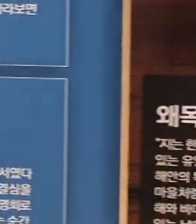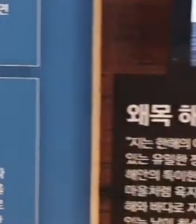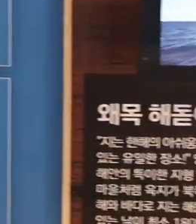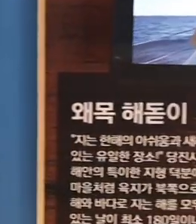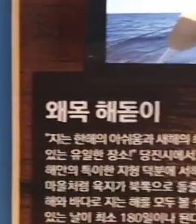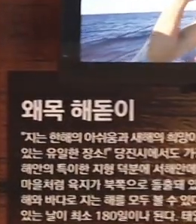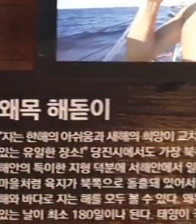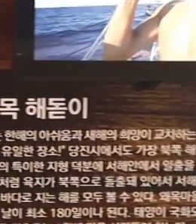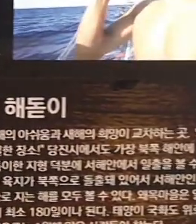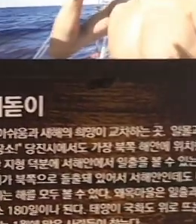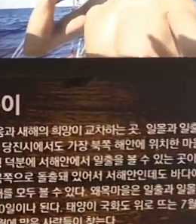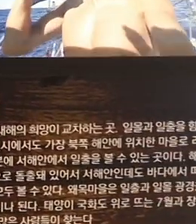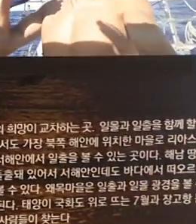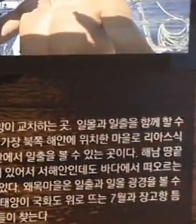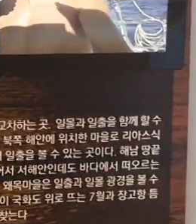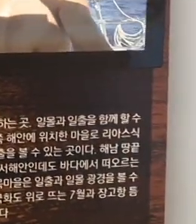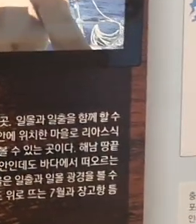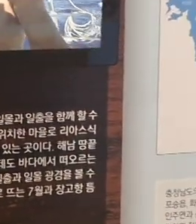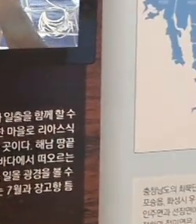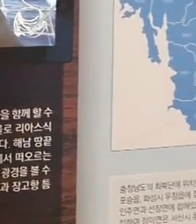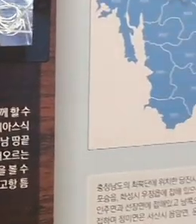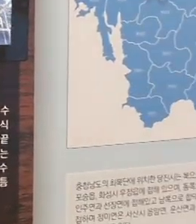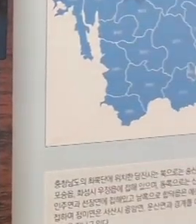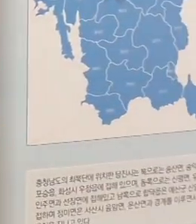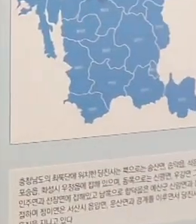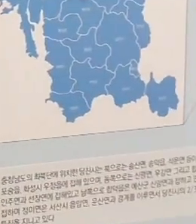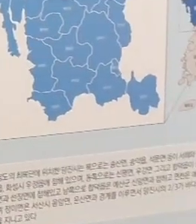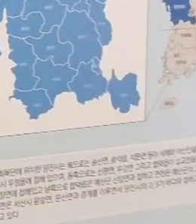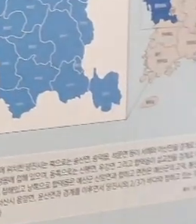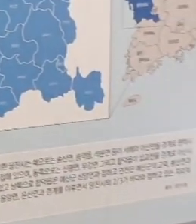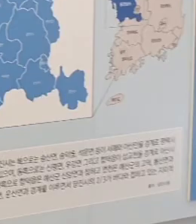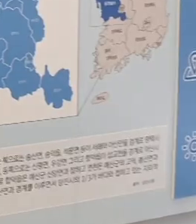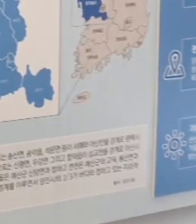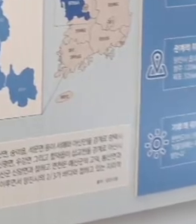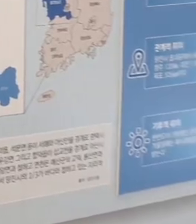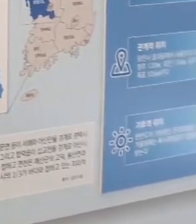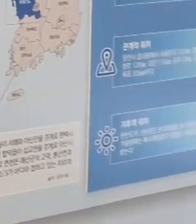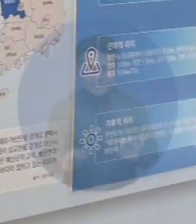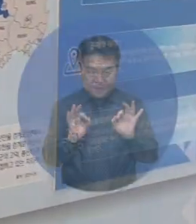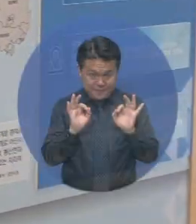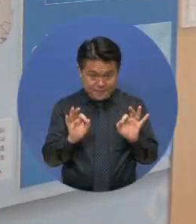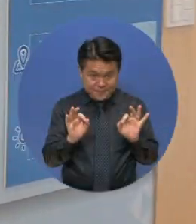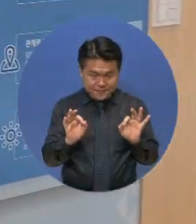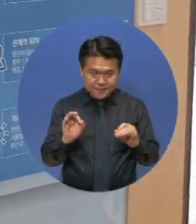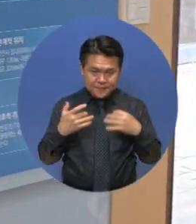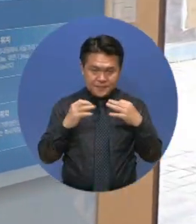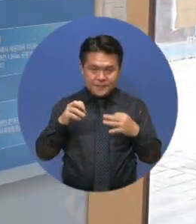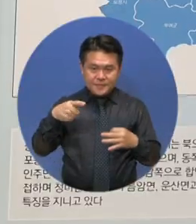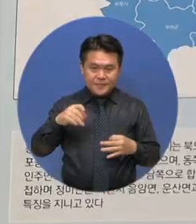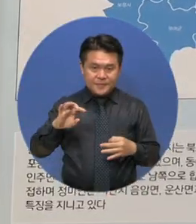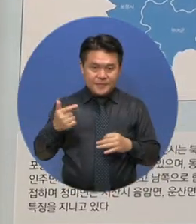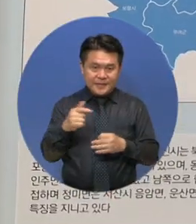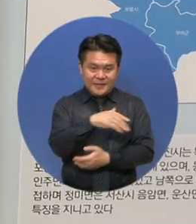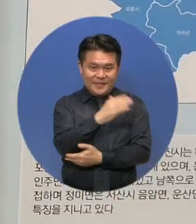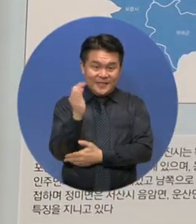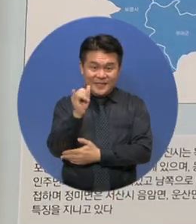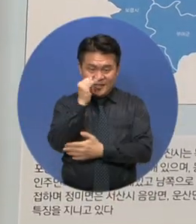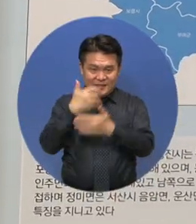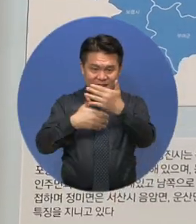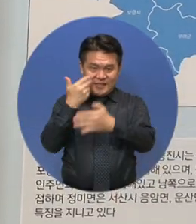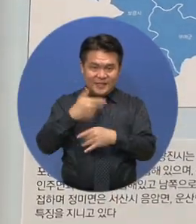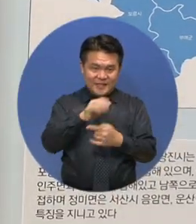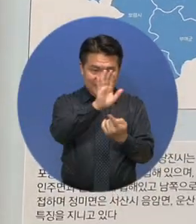무엇보다 김승진왕 회사의 스토리가 담긴